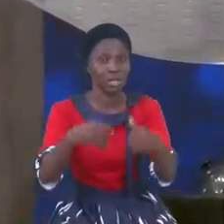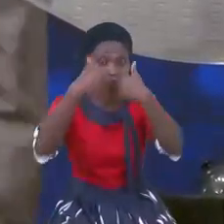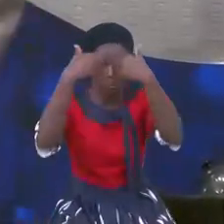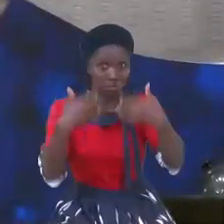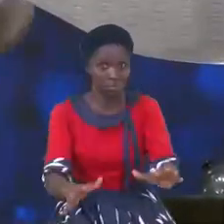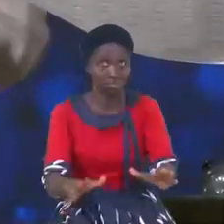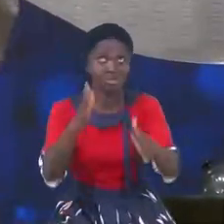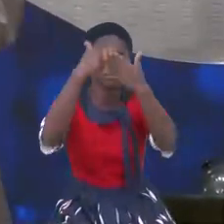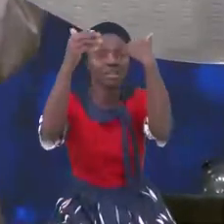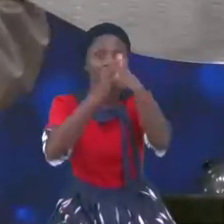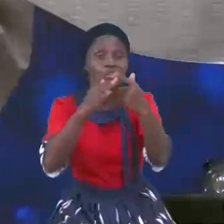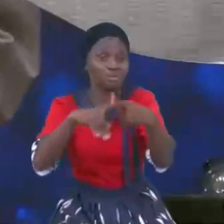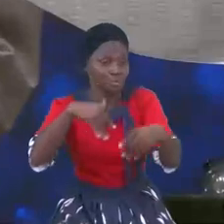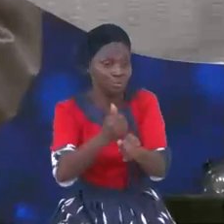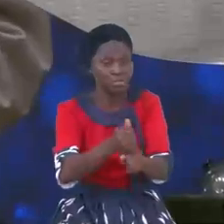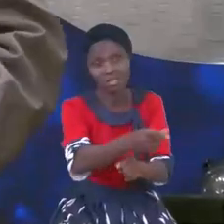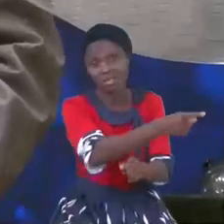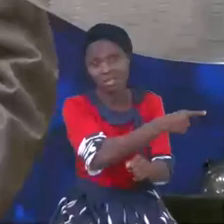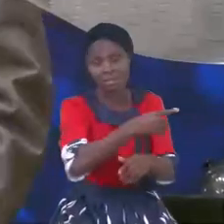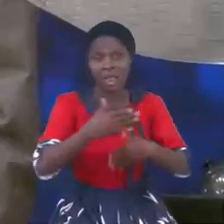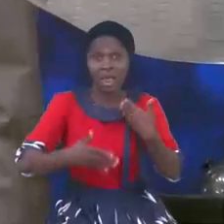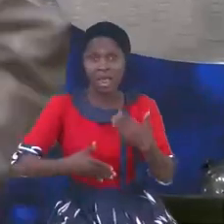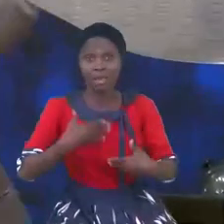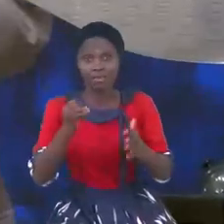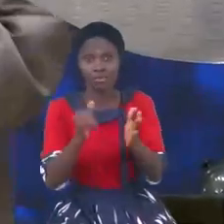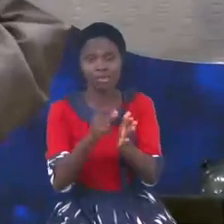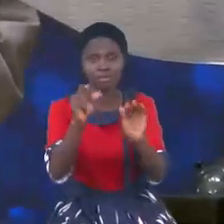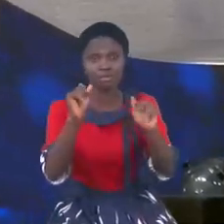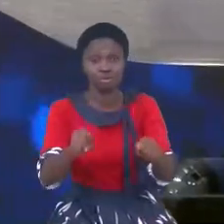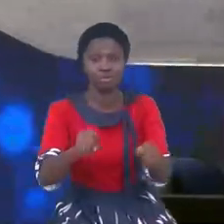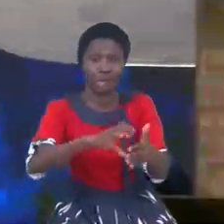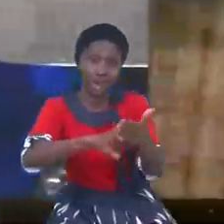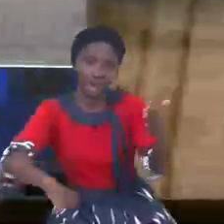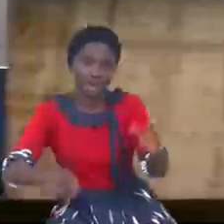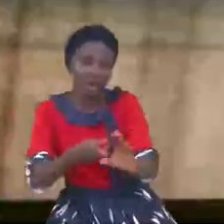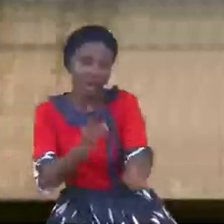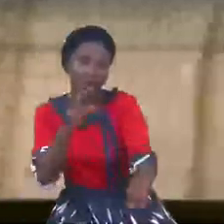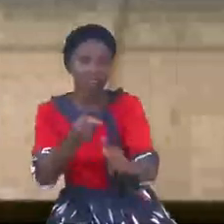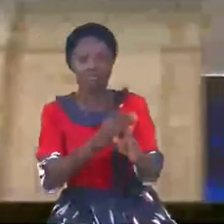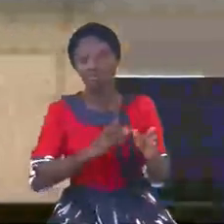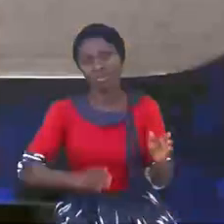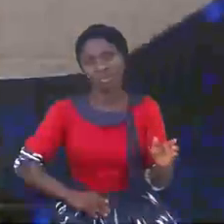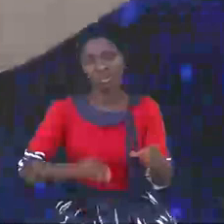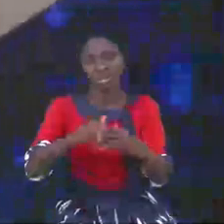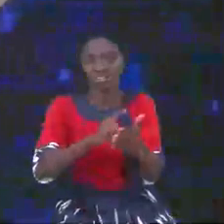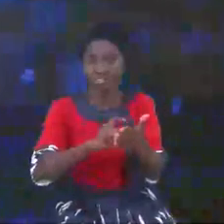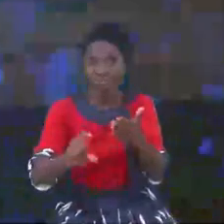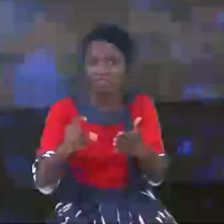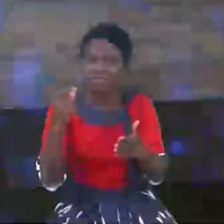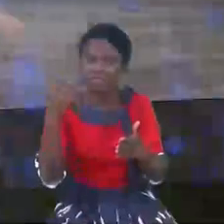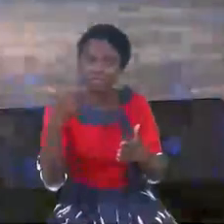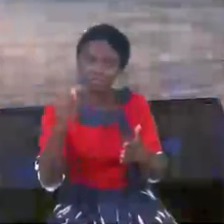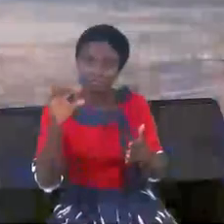ciel, que vous soyez leur joie, pour que vous soyez détachés de Christ. Verset